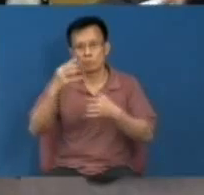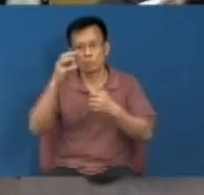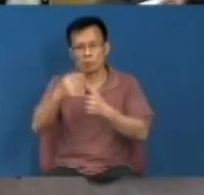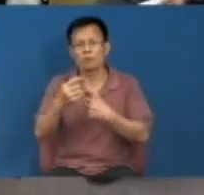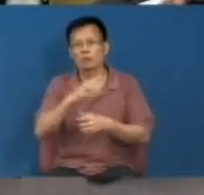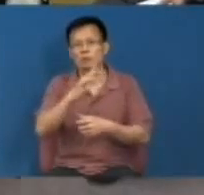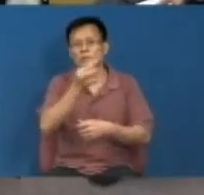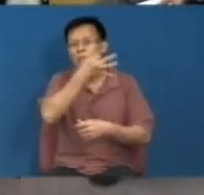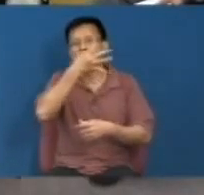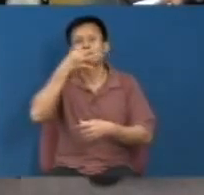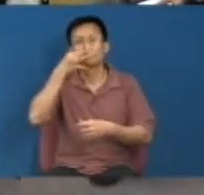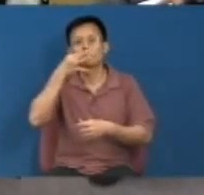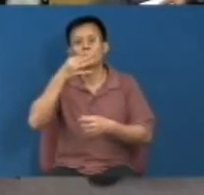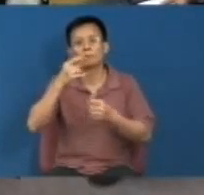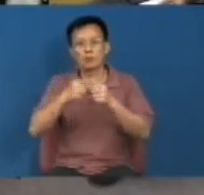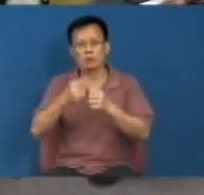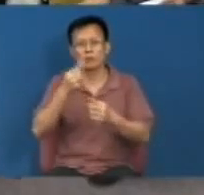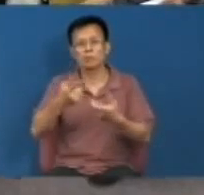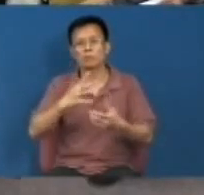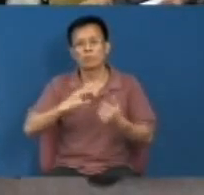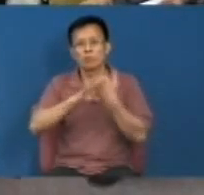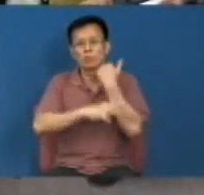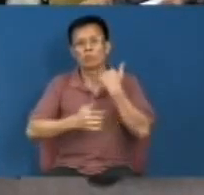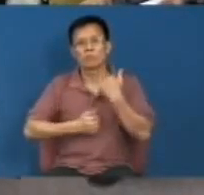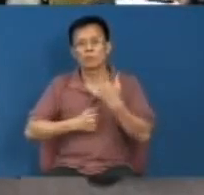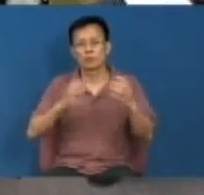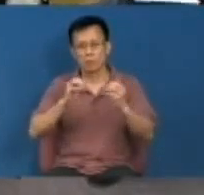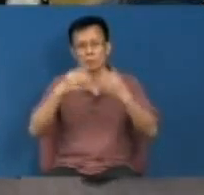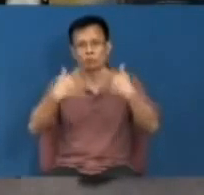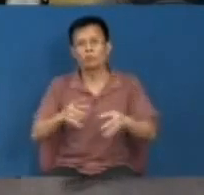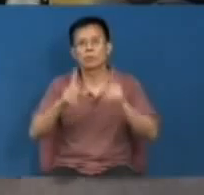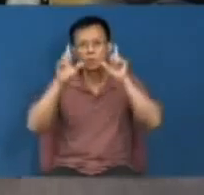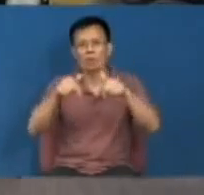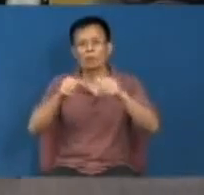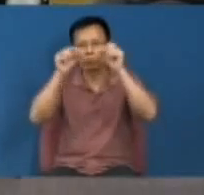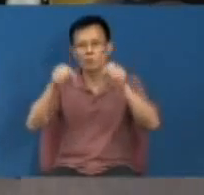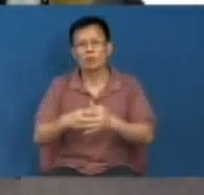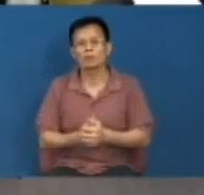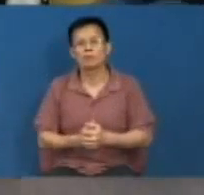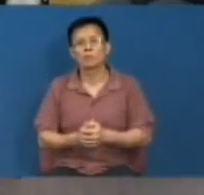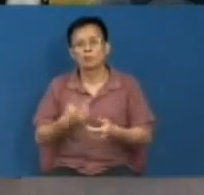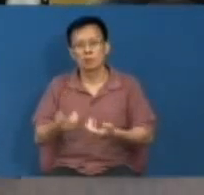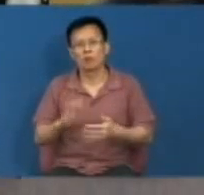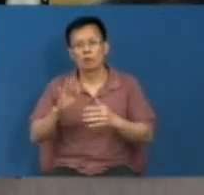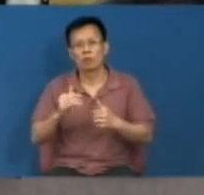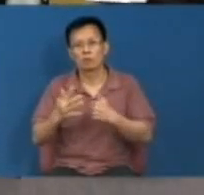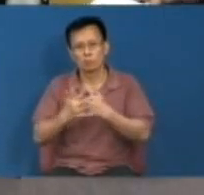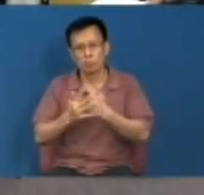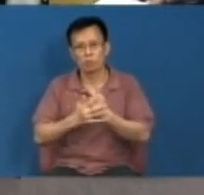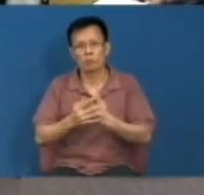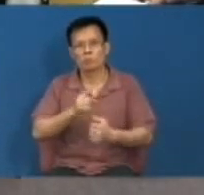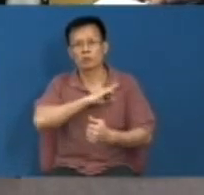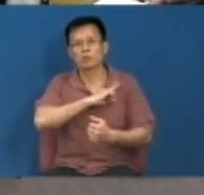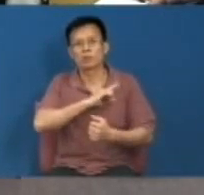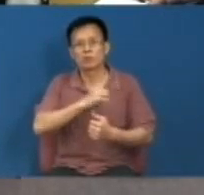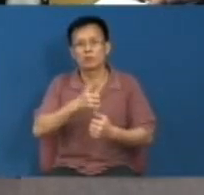唔答你，我先同我律師傾，我先答你。 係。 咁我咁話有咁樣先保障到我哋自己。自己